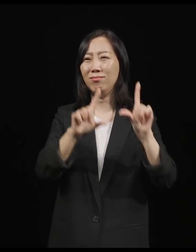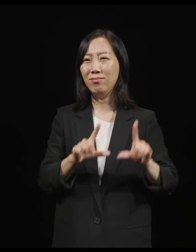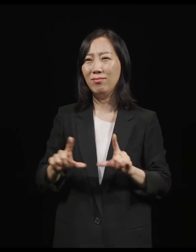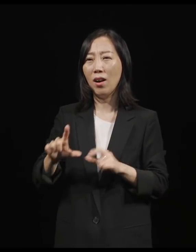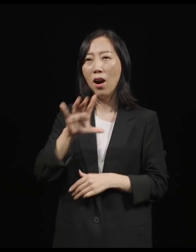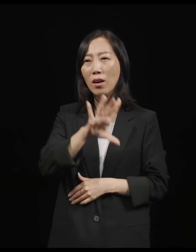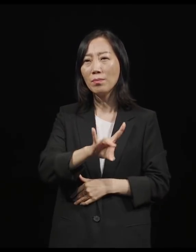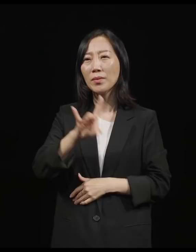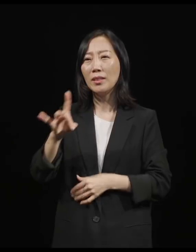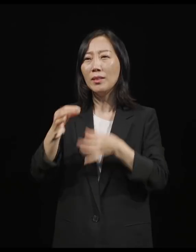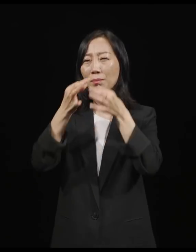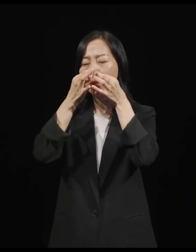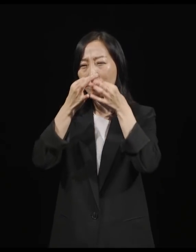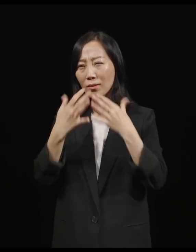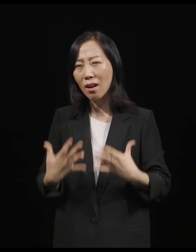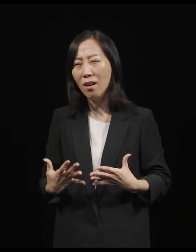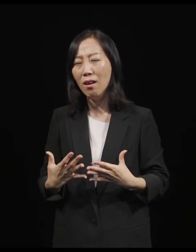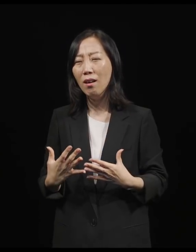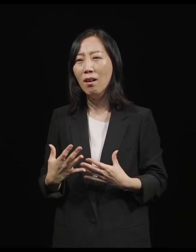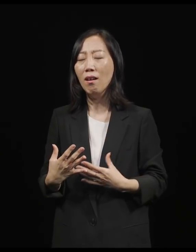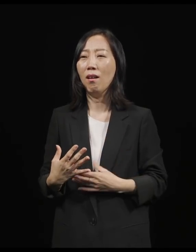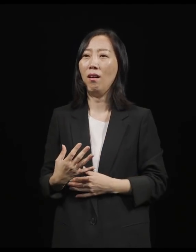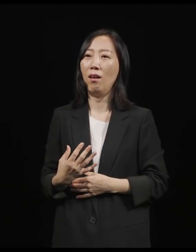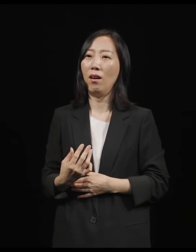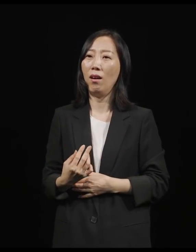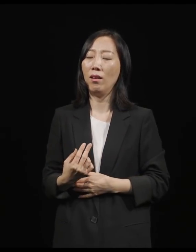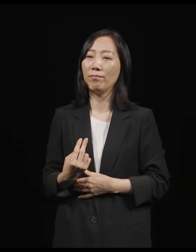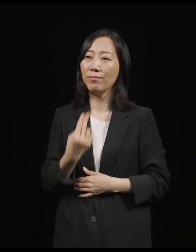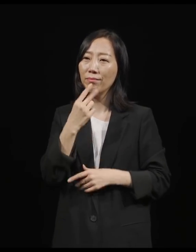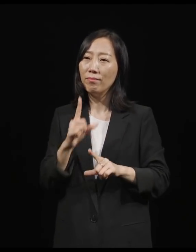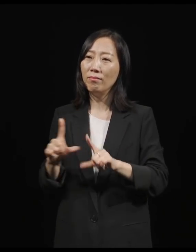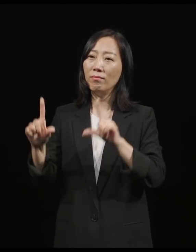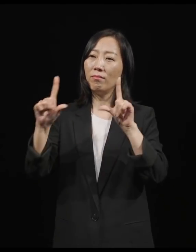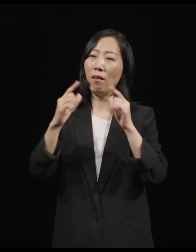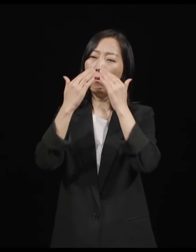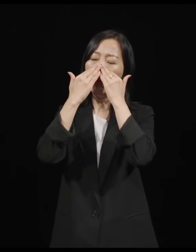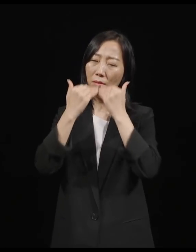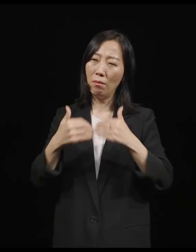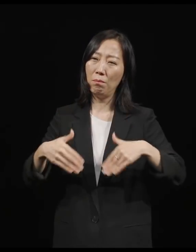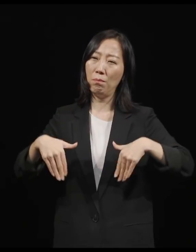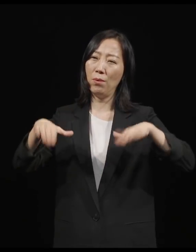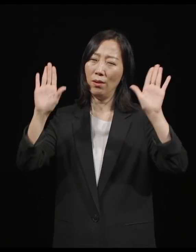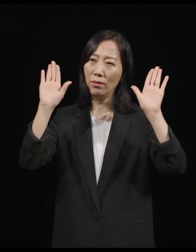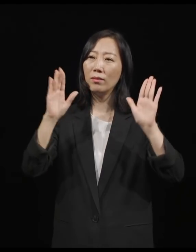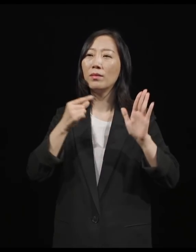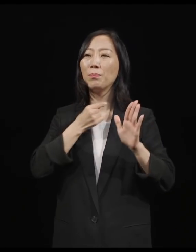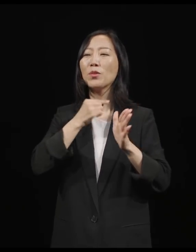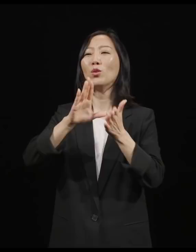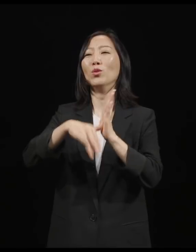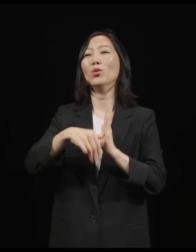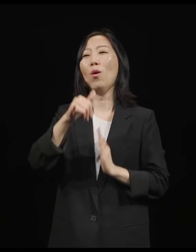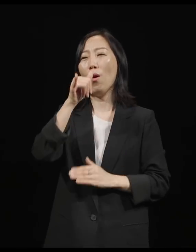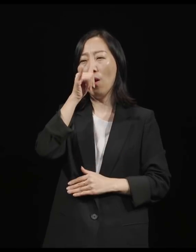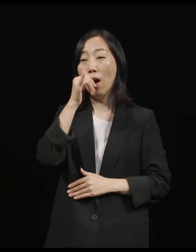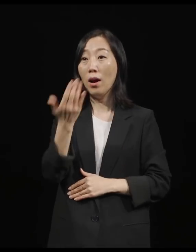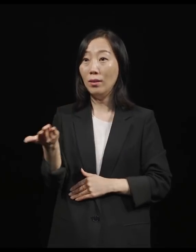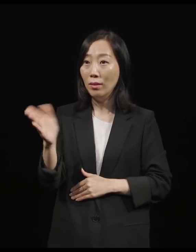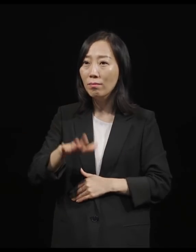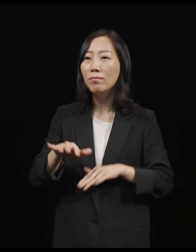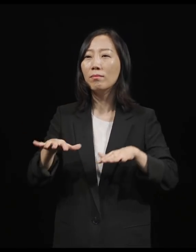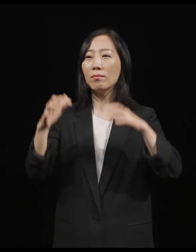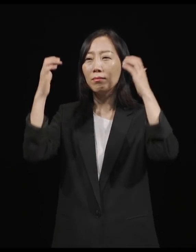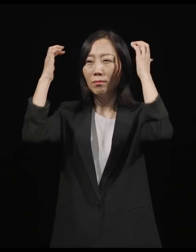힘들어서 생명조차 포기하고 싶을 때도 있었다. 하지만 지금 살아 숨쉬는 건 그